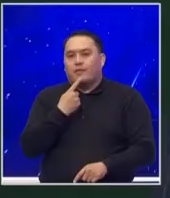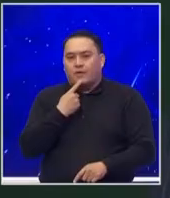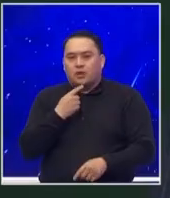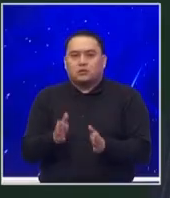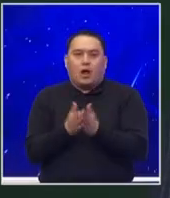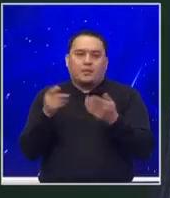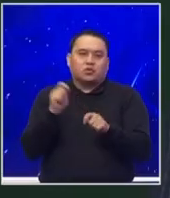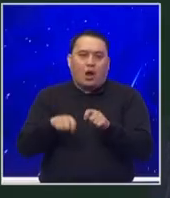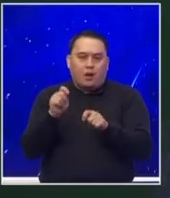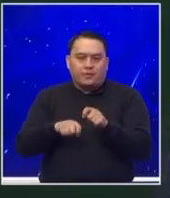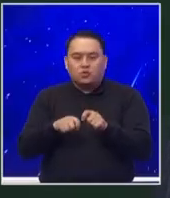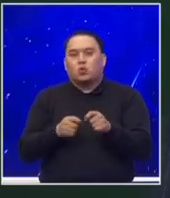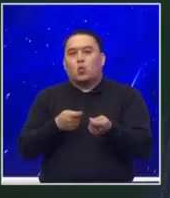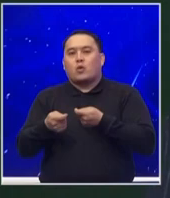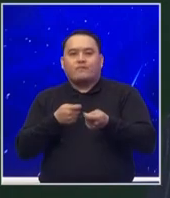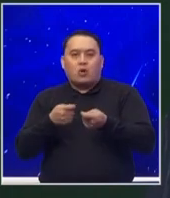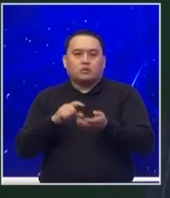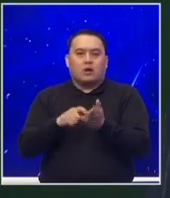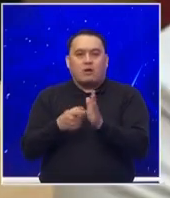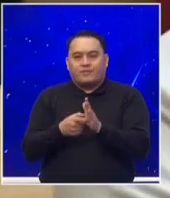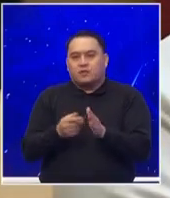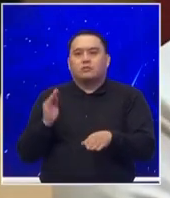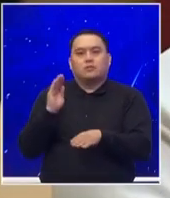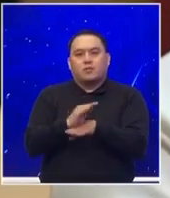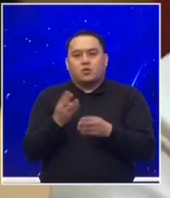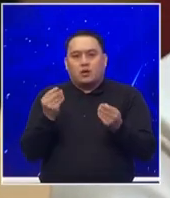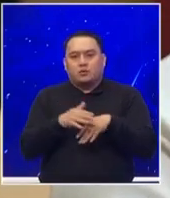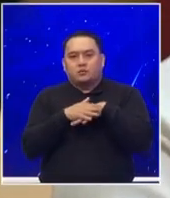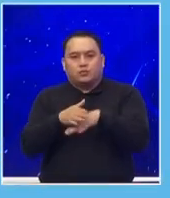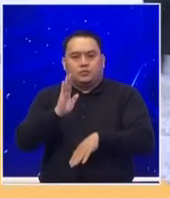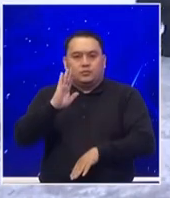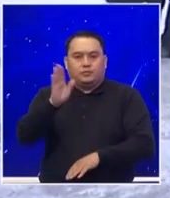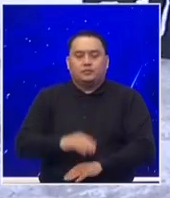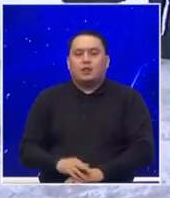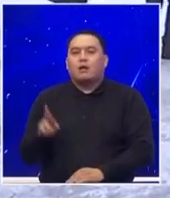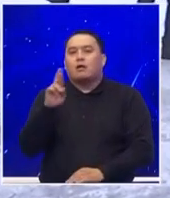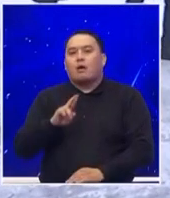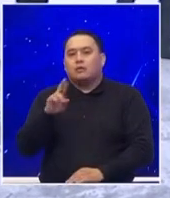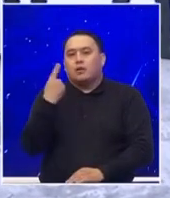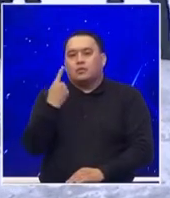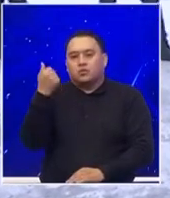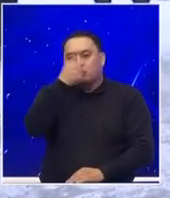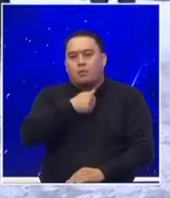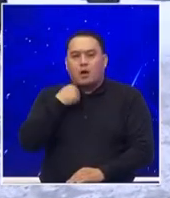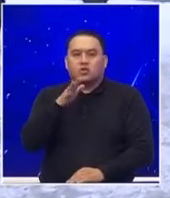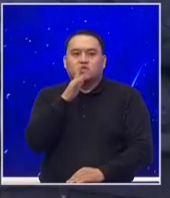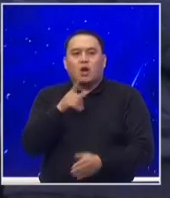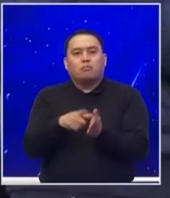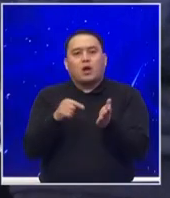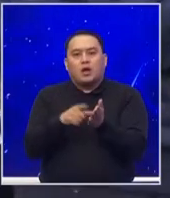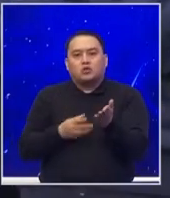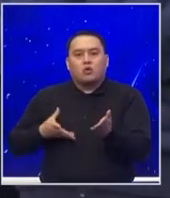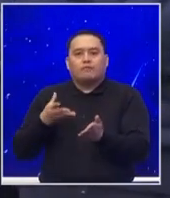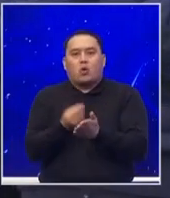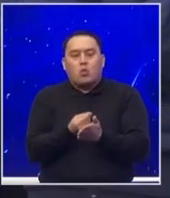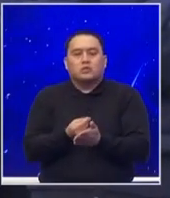дәптер тексергені, сынып жетекшілігі үшін де қосымша ақы төленеді. Қаңтардың бірінен бастап жасына байланысты зейнетақы